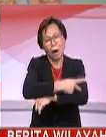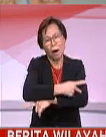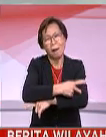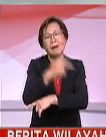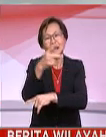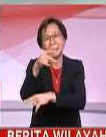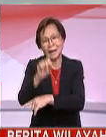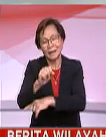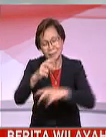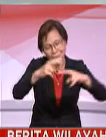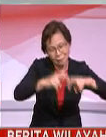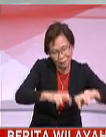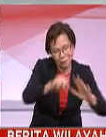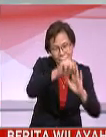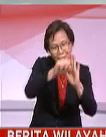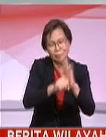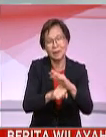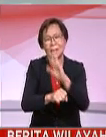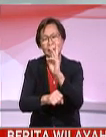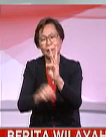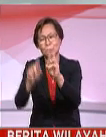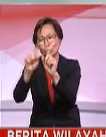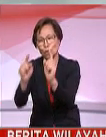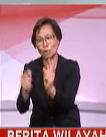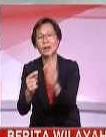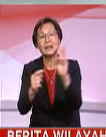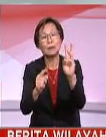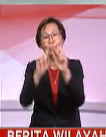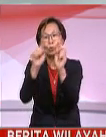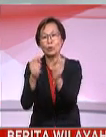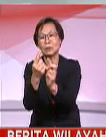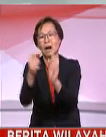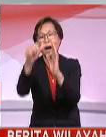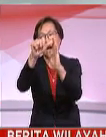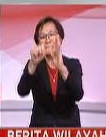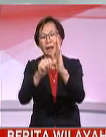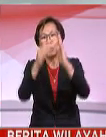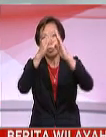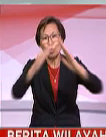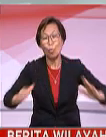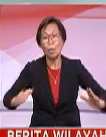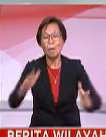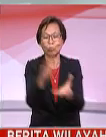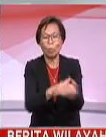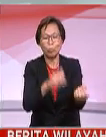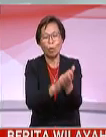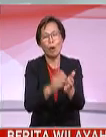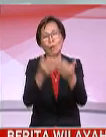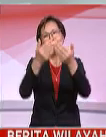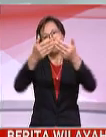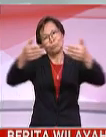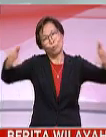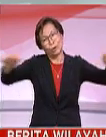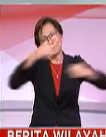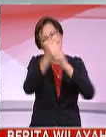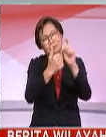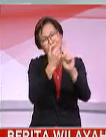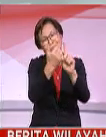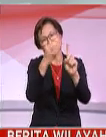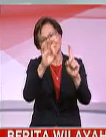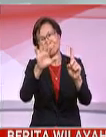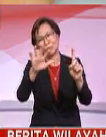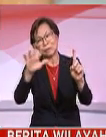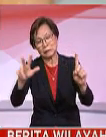kes disiasat mengikut Seksyen 6-1 atau Rumah Judi Terbuka 1953. Mereka